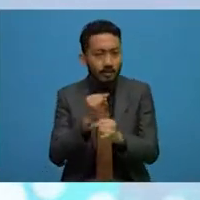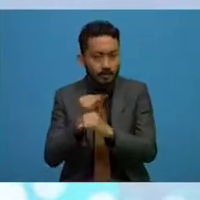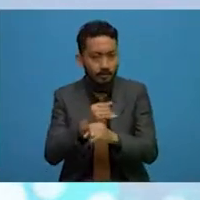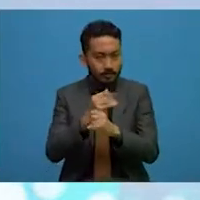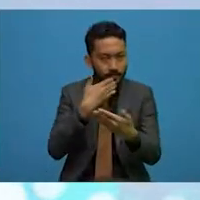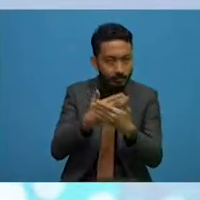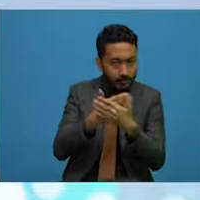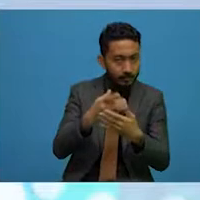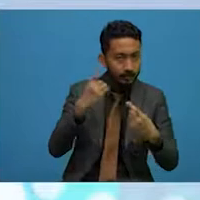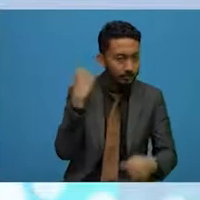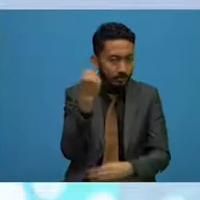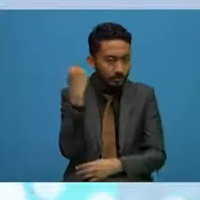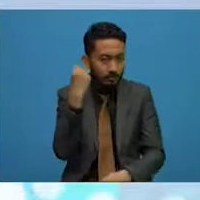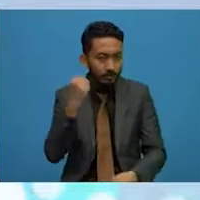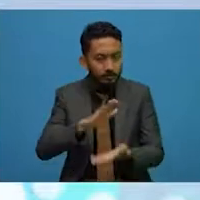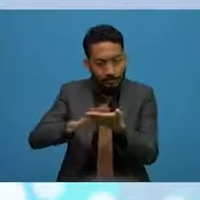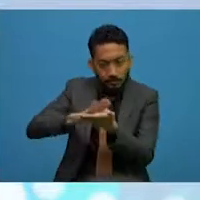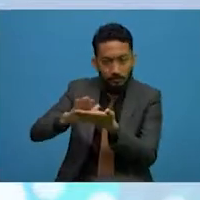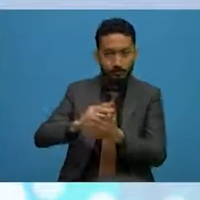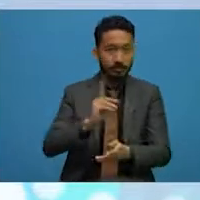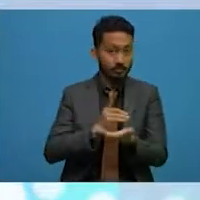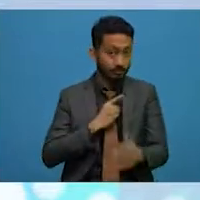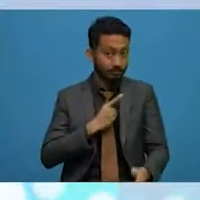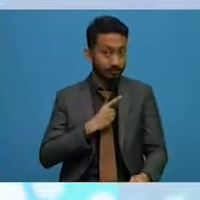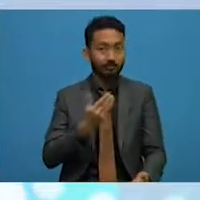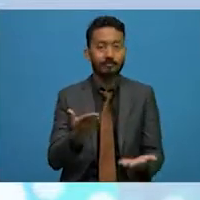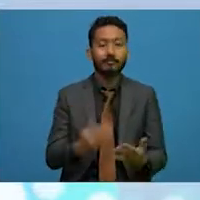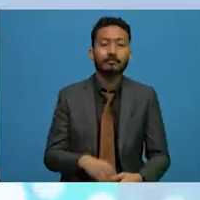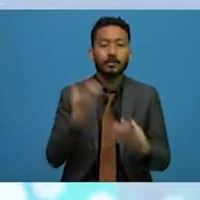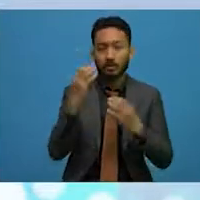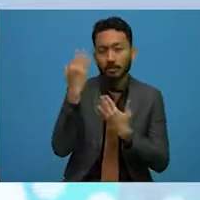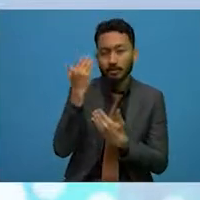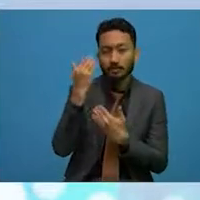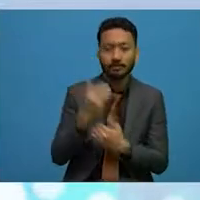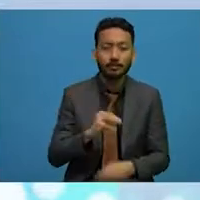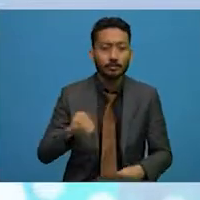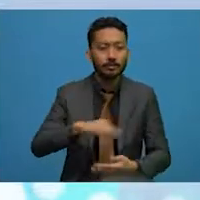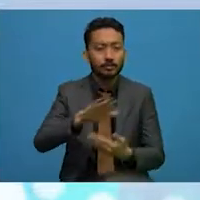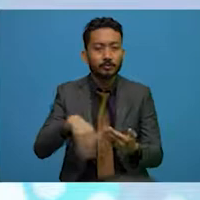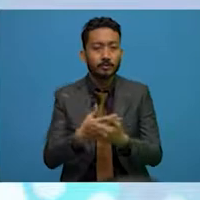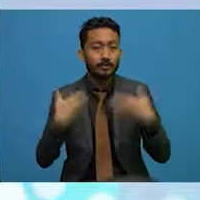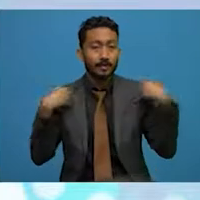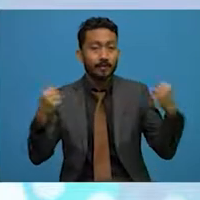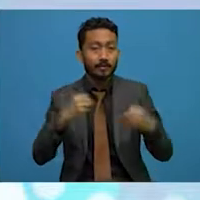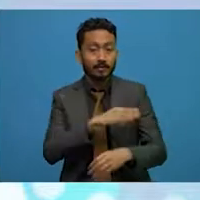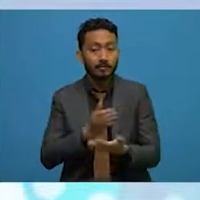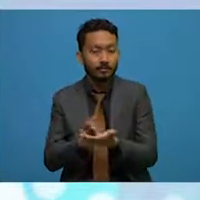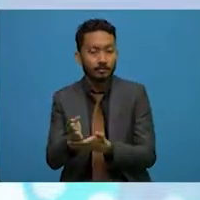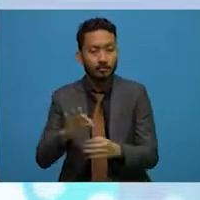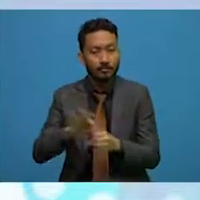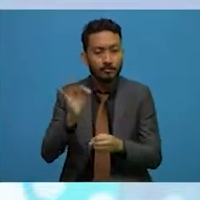kesihatan dan sentiasa amalkan kebersihan diri. Cikgu juga berharap pelajar semua sihat dan terus